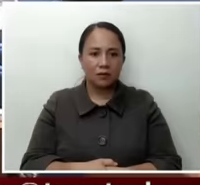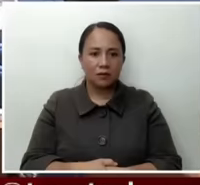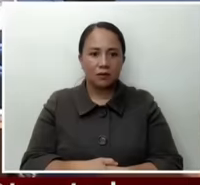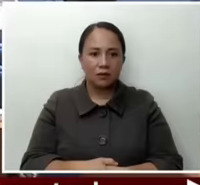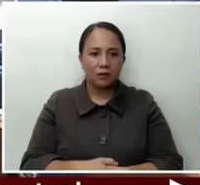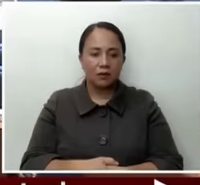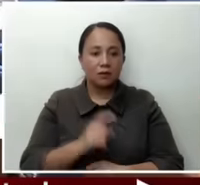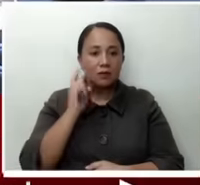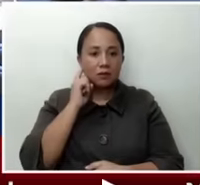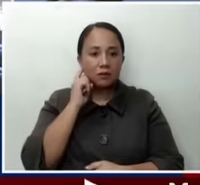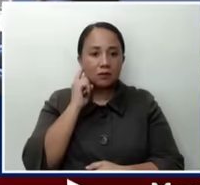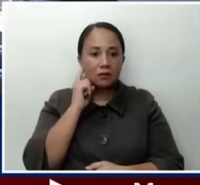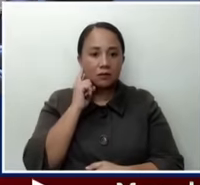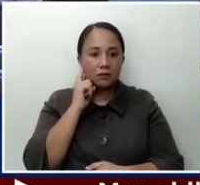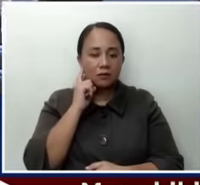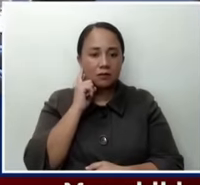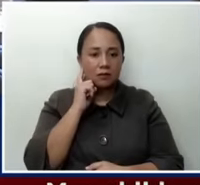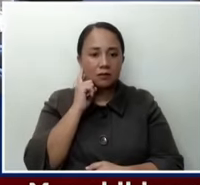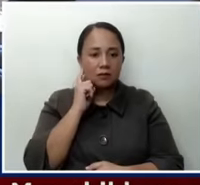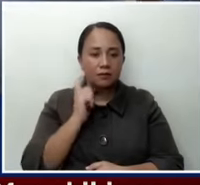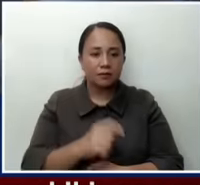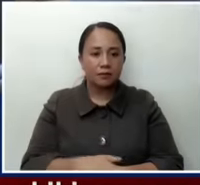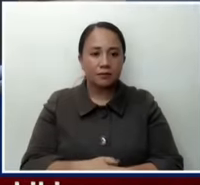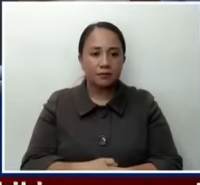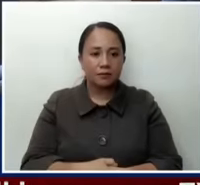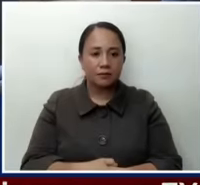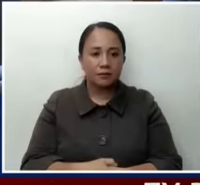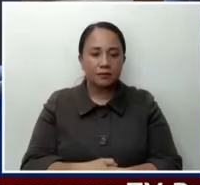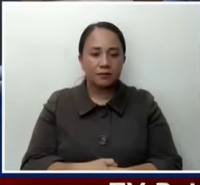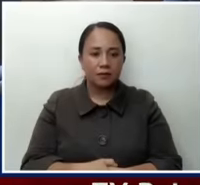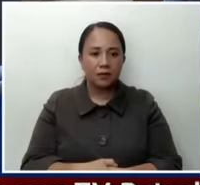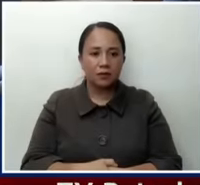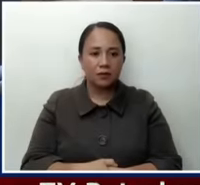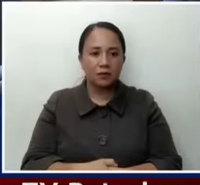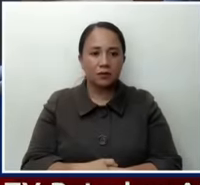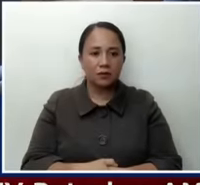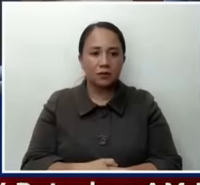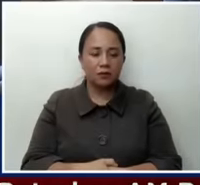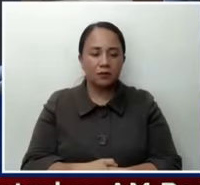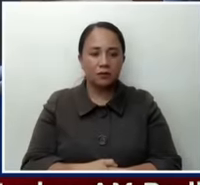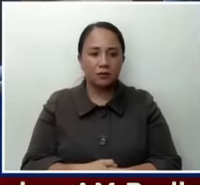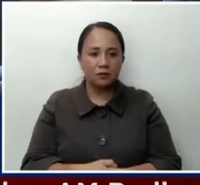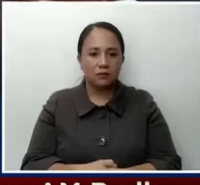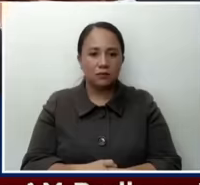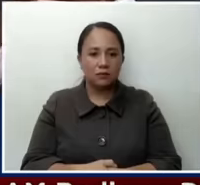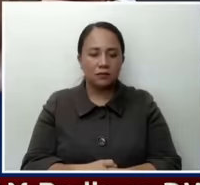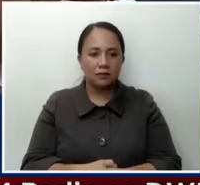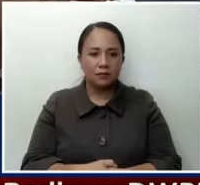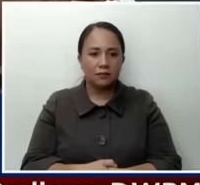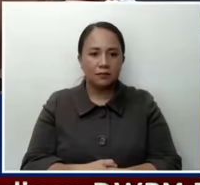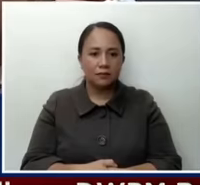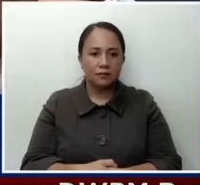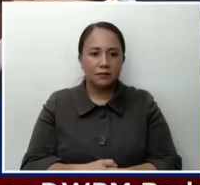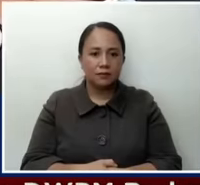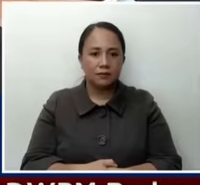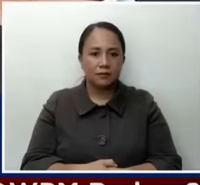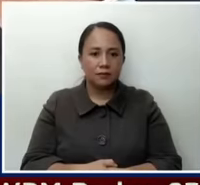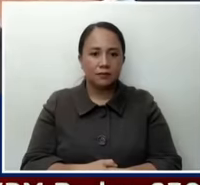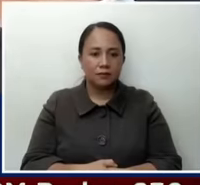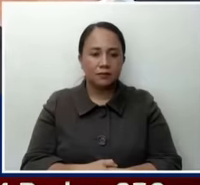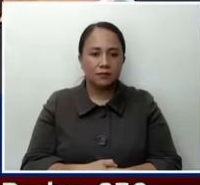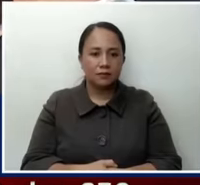na magbibigay poder sa Kongreso na magpasa ng batas para baguhin ang mga limitasyon sa pagninegosyo ng mga dayuhan